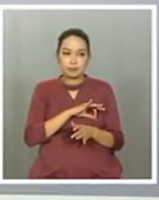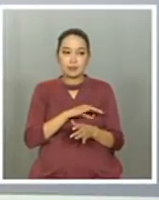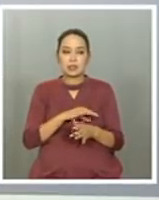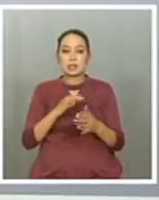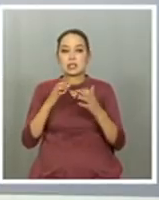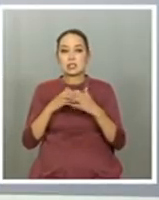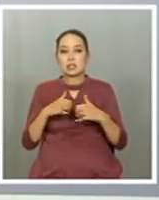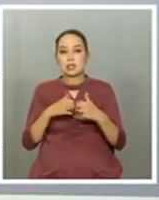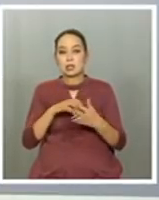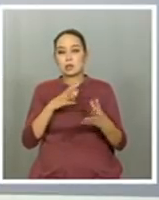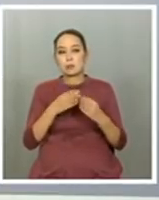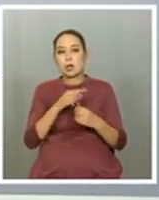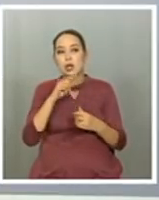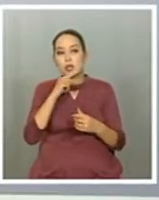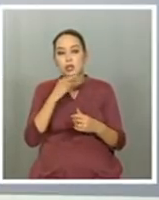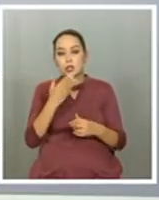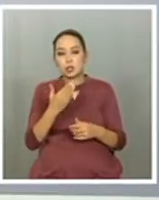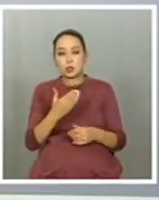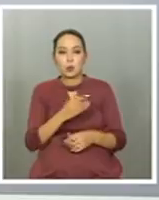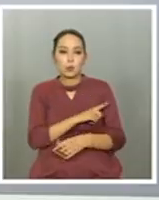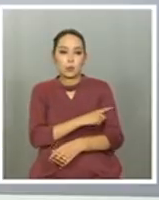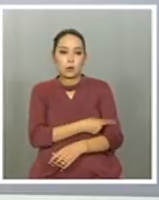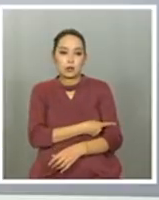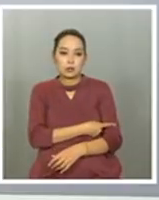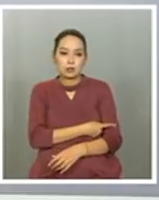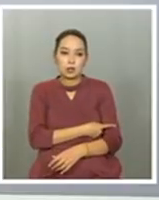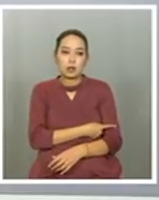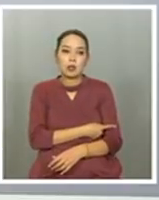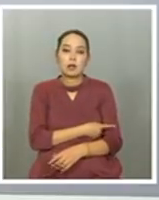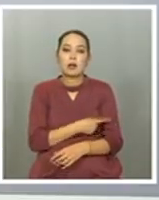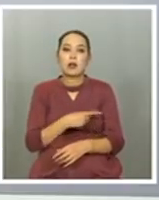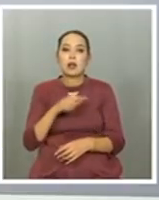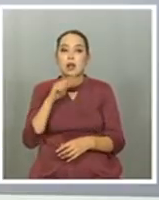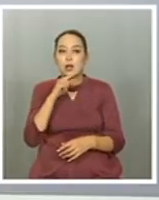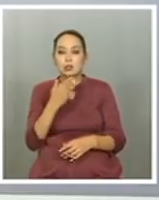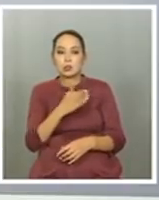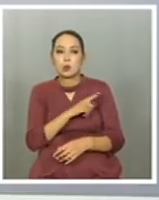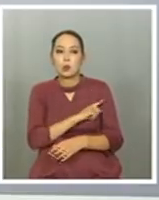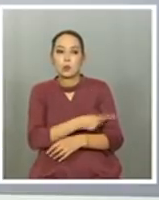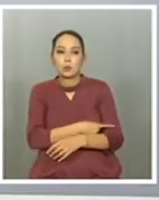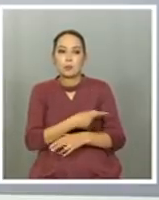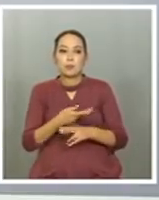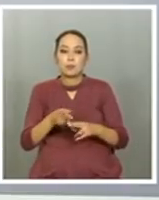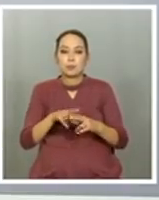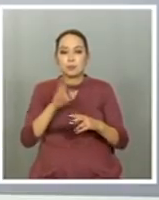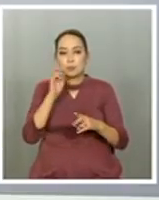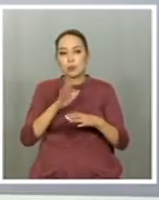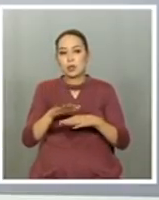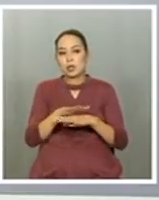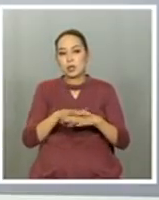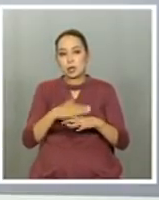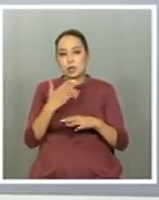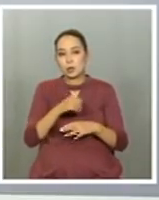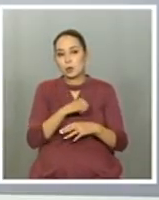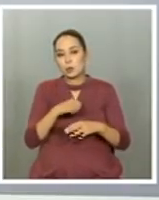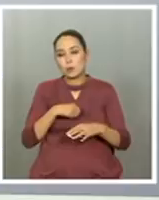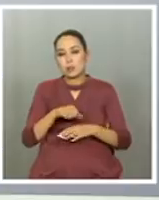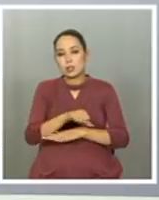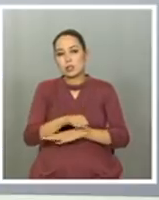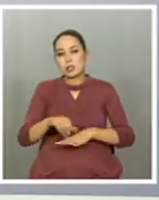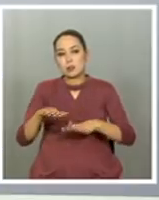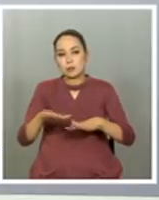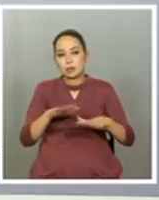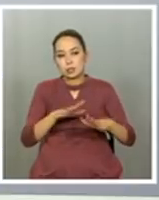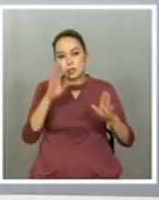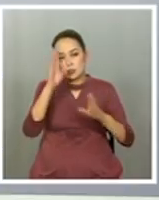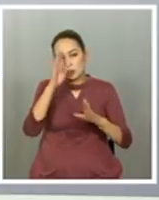бірі экономикалық қуаттылық. Қандай мемлекеттің экономикасы қуатты болады? Яғни мемлекет өз территориясында орналасқан табиғат